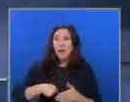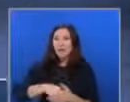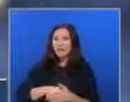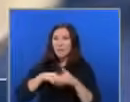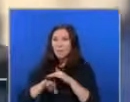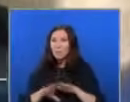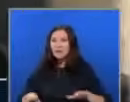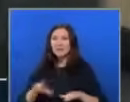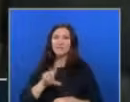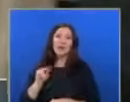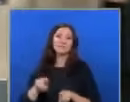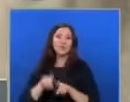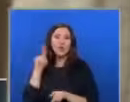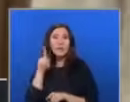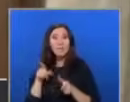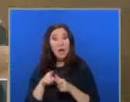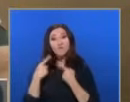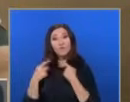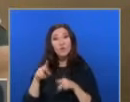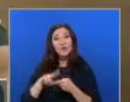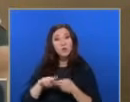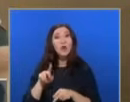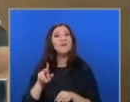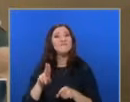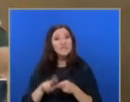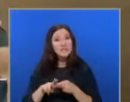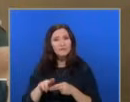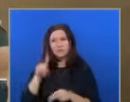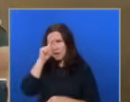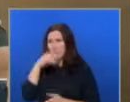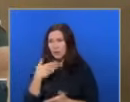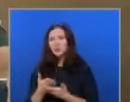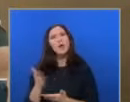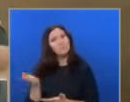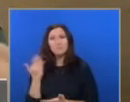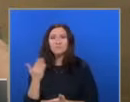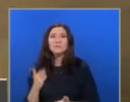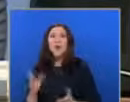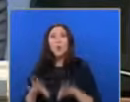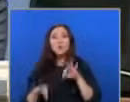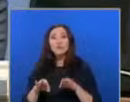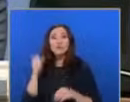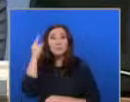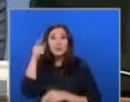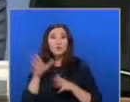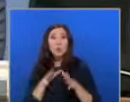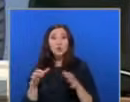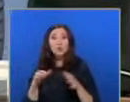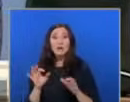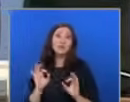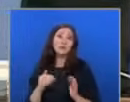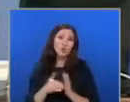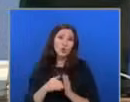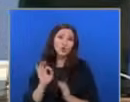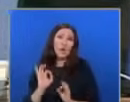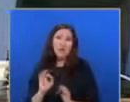говорил с Виктория Василева и тя предложила. Дай да гласуваме за председател на Народното събрание, защото така се полага,